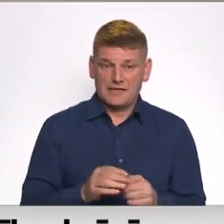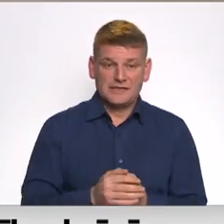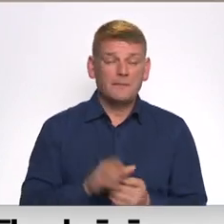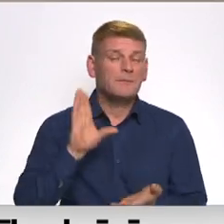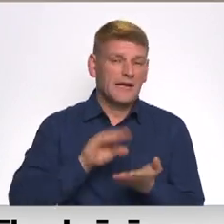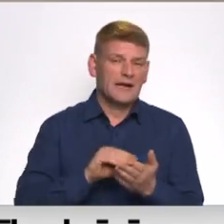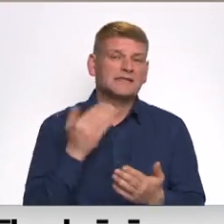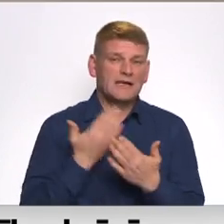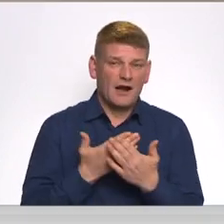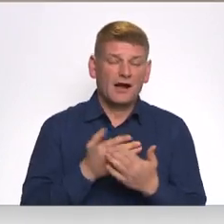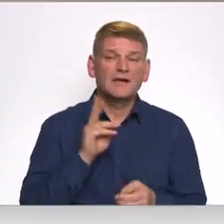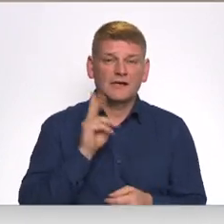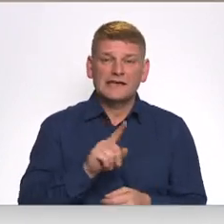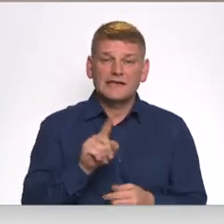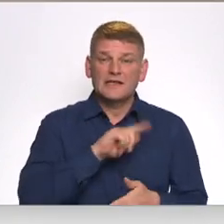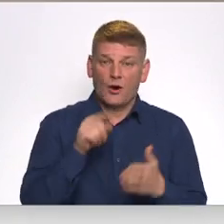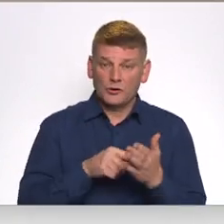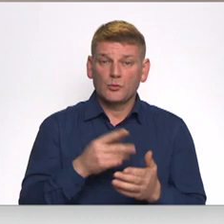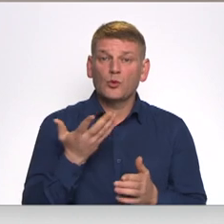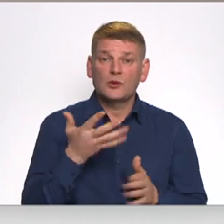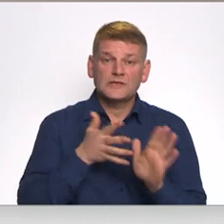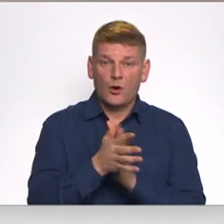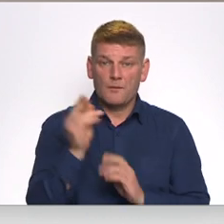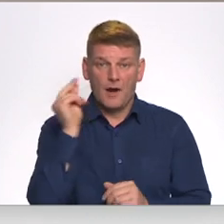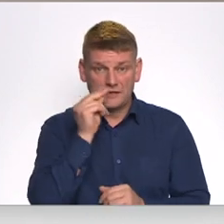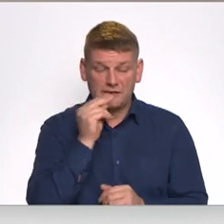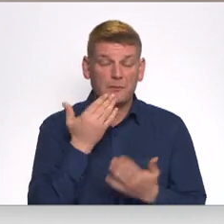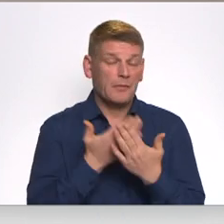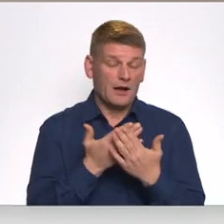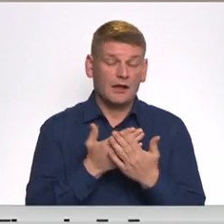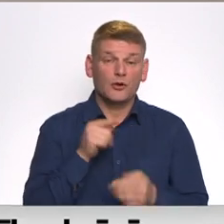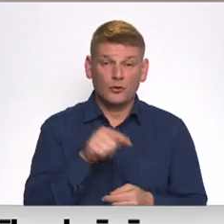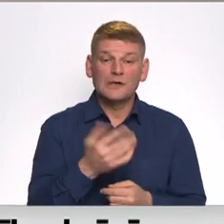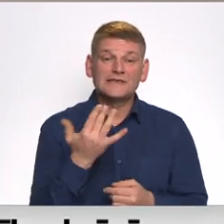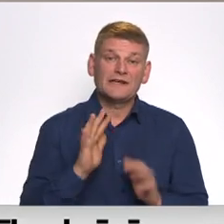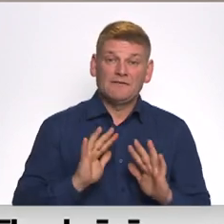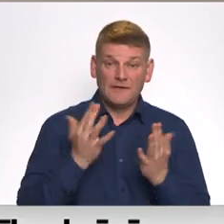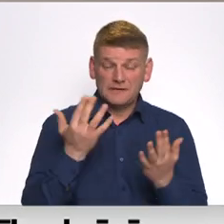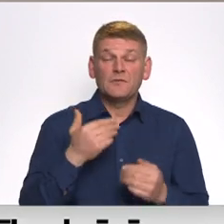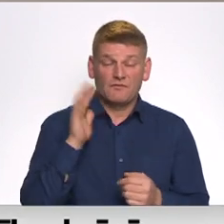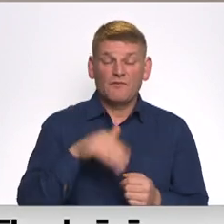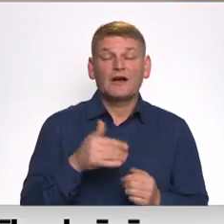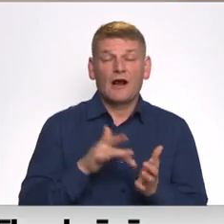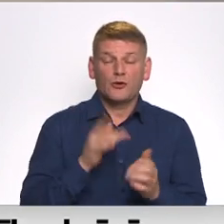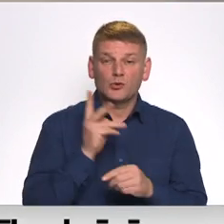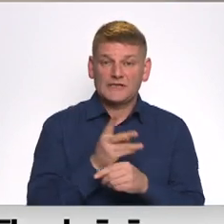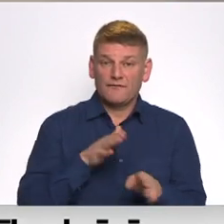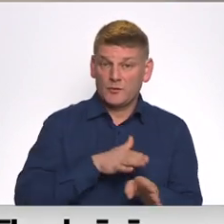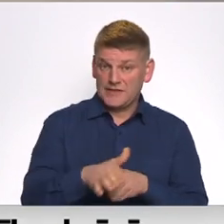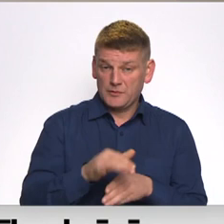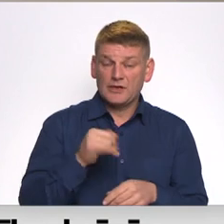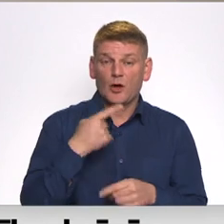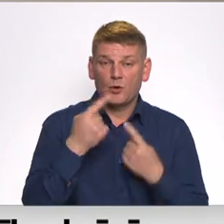Pieredze parāda, kad ir jautājumi, kuri patiešām caur mācībām parāda to, cik sekmīgi mēs varam kādu uzdevumu izpildīt. Ja runa ir